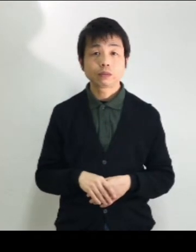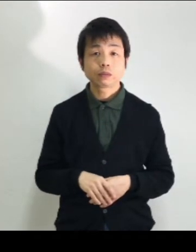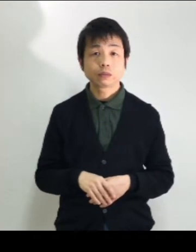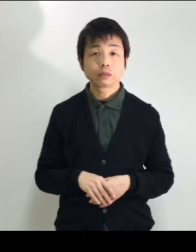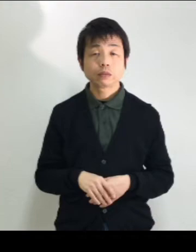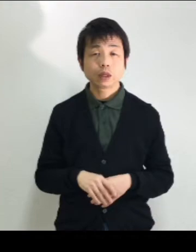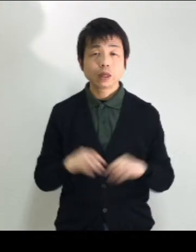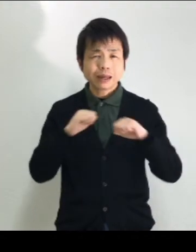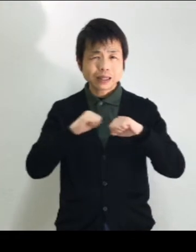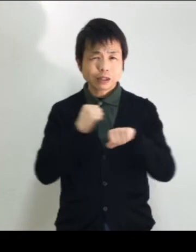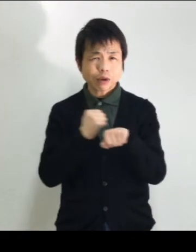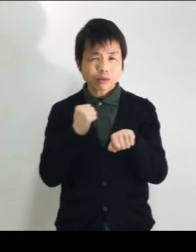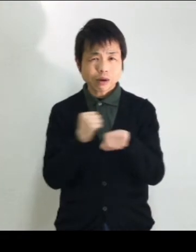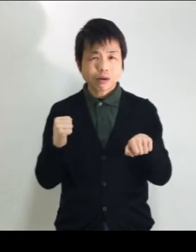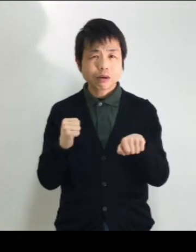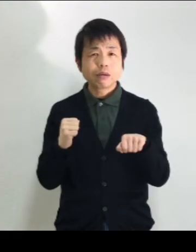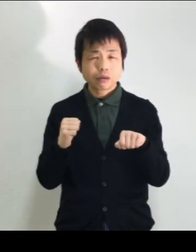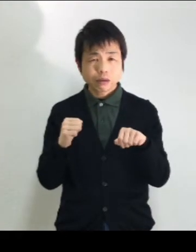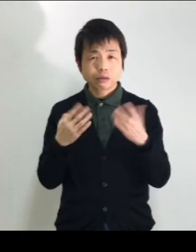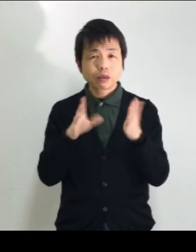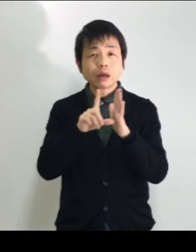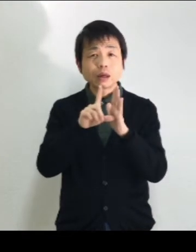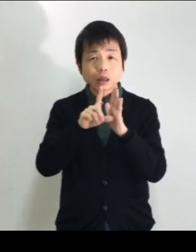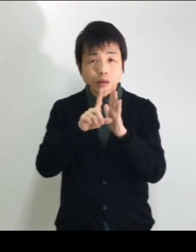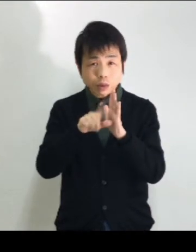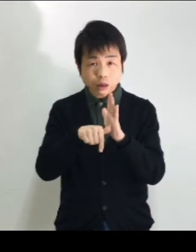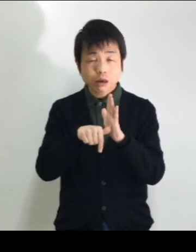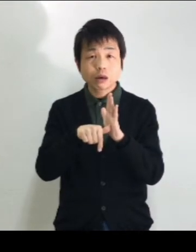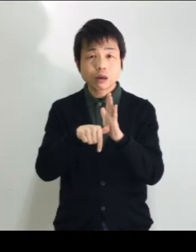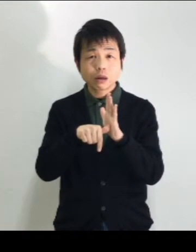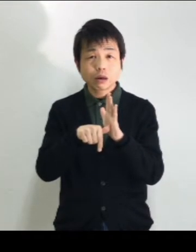その生きづらさがなければそこまでの、